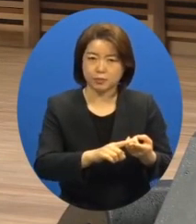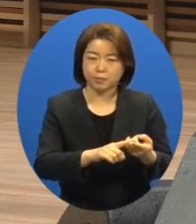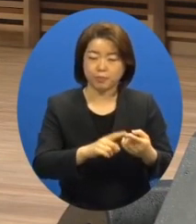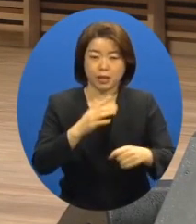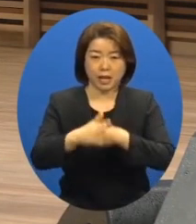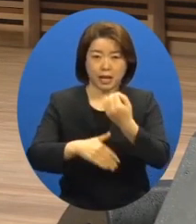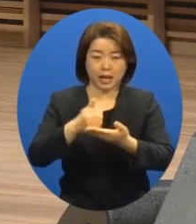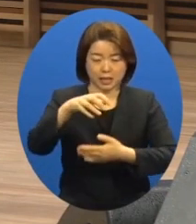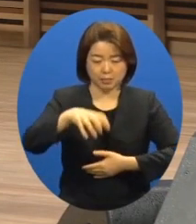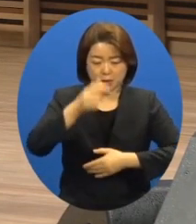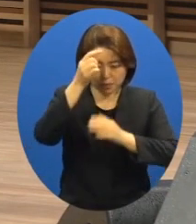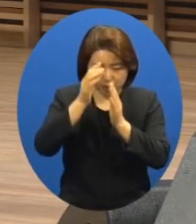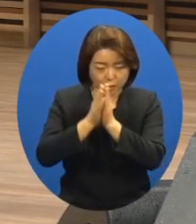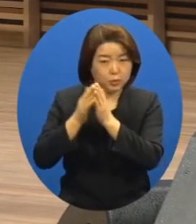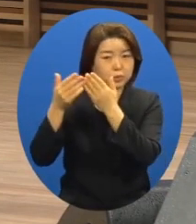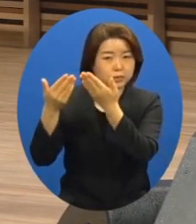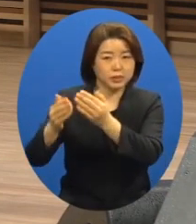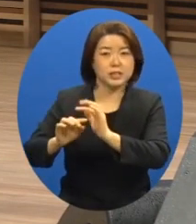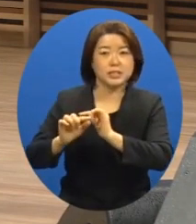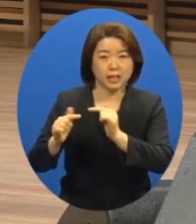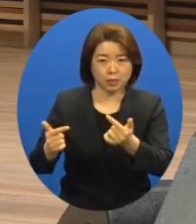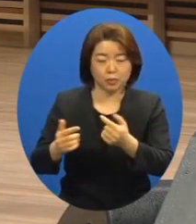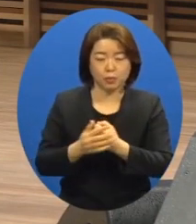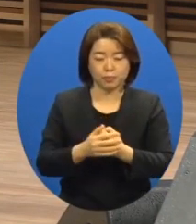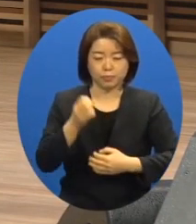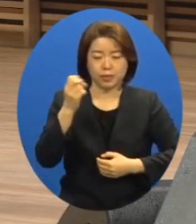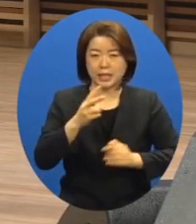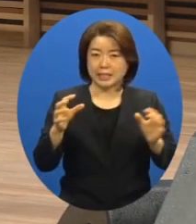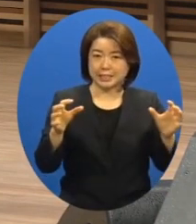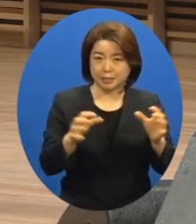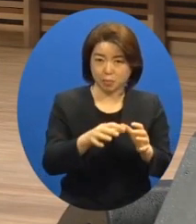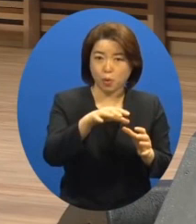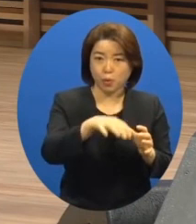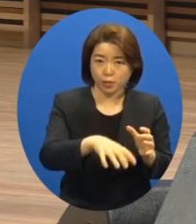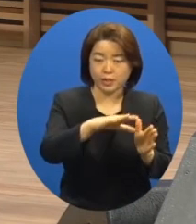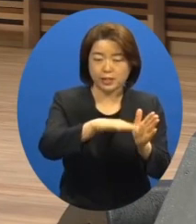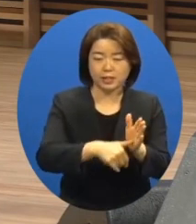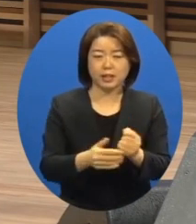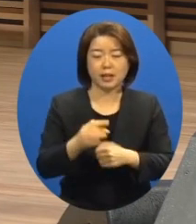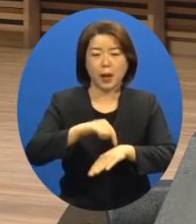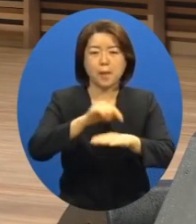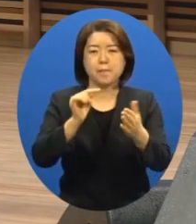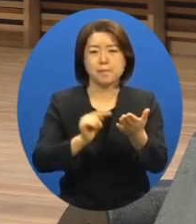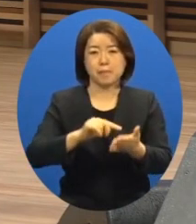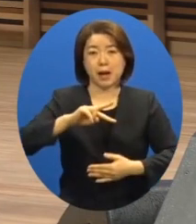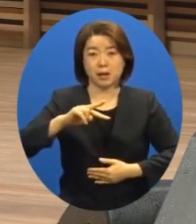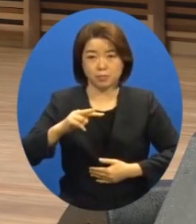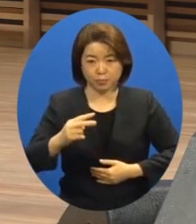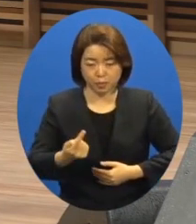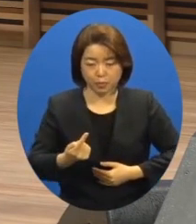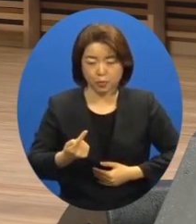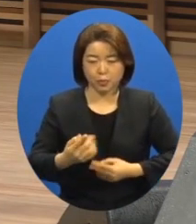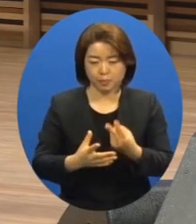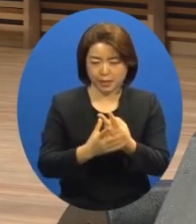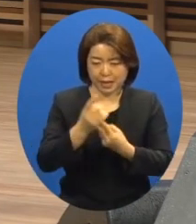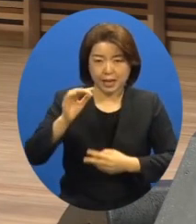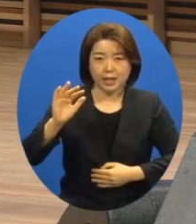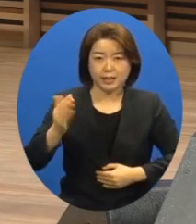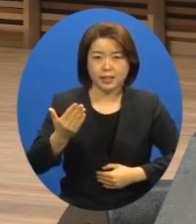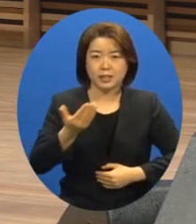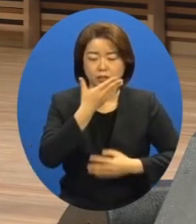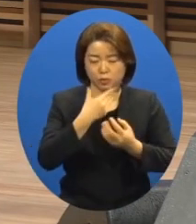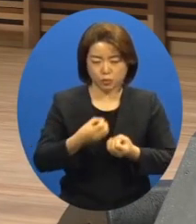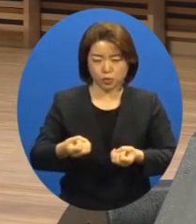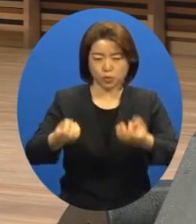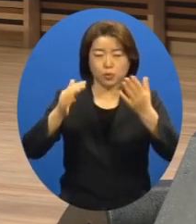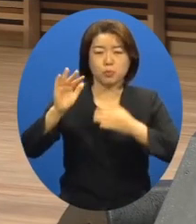하나님 앞에 기도하지 않고 다시 모일 때는 마음까지 하나 된 그런 정말 축복의